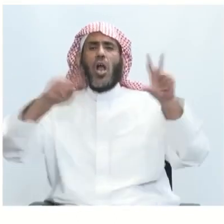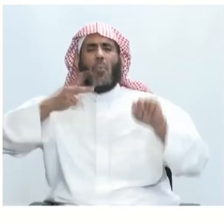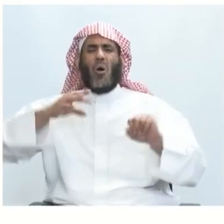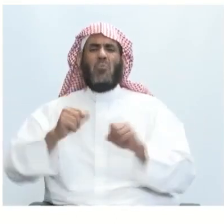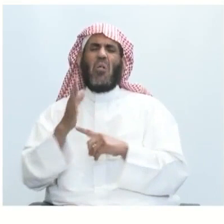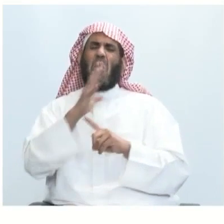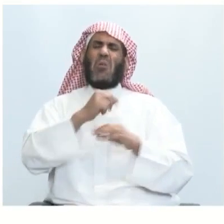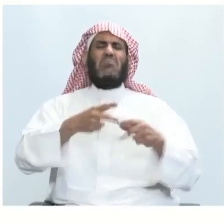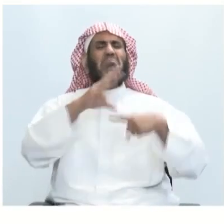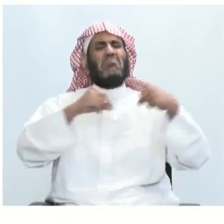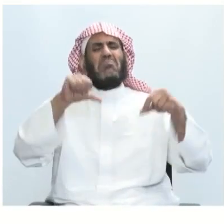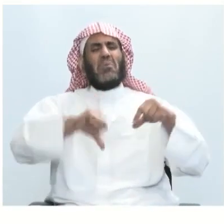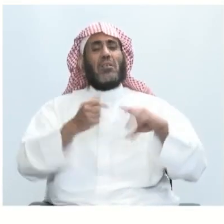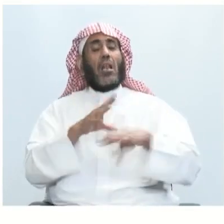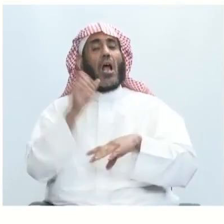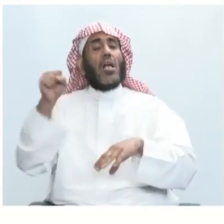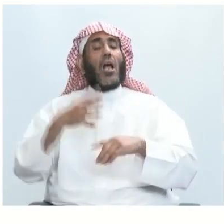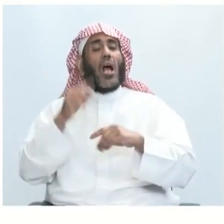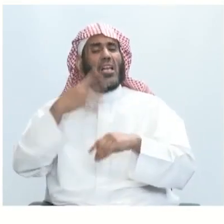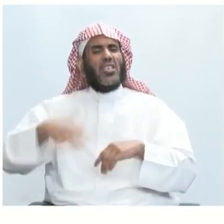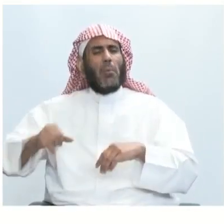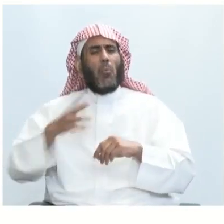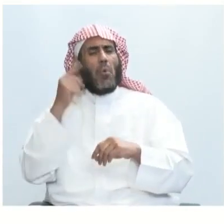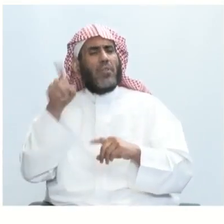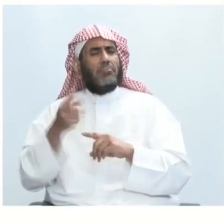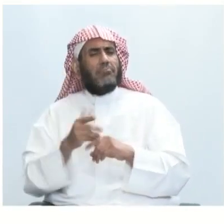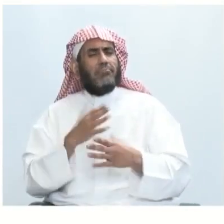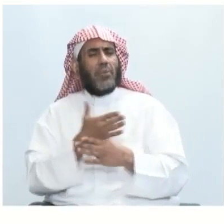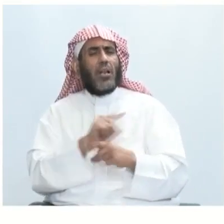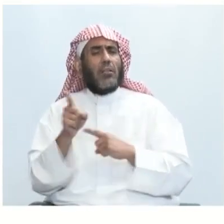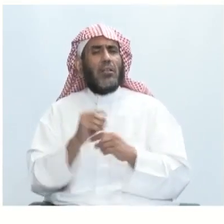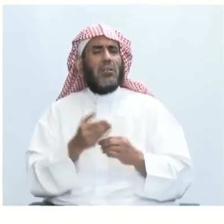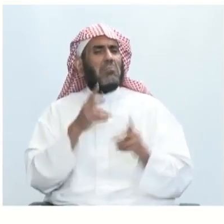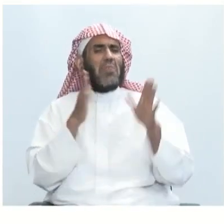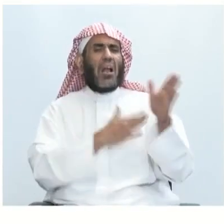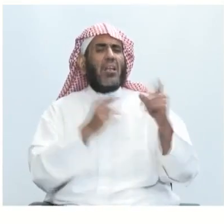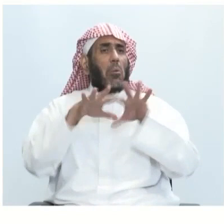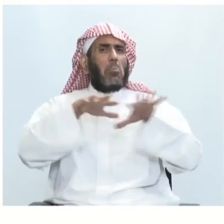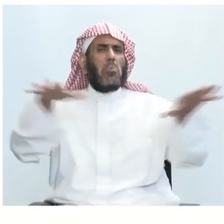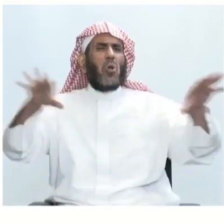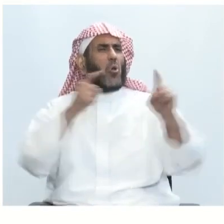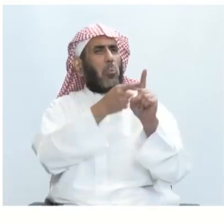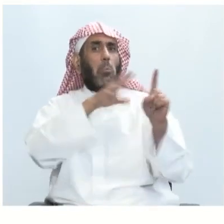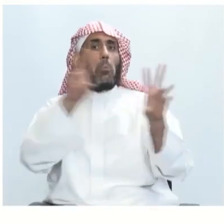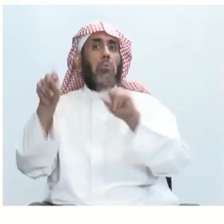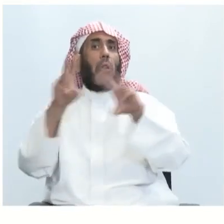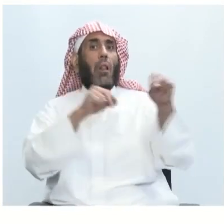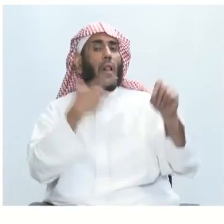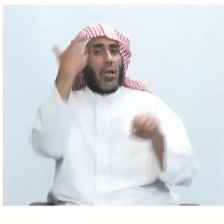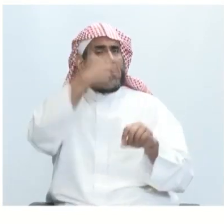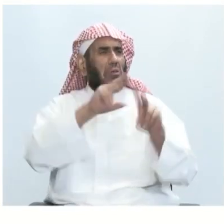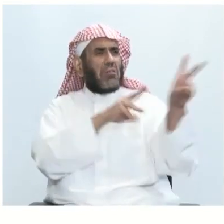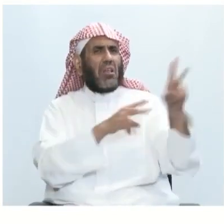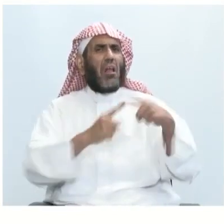اثارا سلبيه خاصه على الشباب ويمكن معرفه ذلك من خلال الاتي تقليد المشاهير في جوانبهم الشخصيه